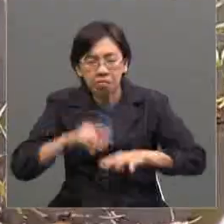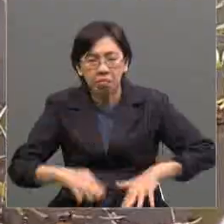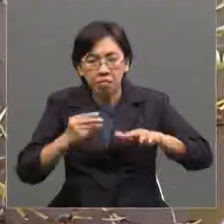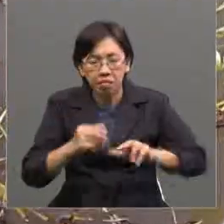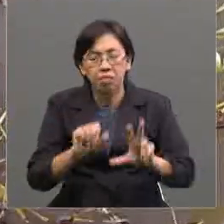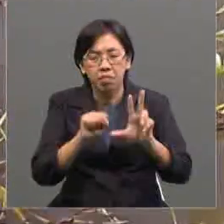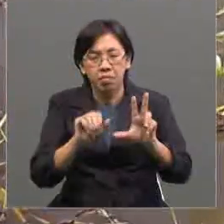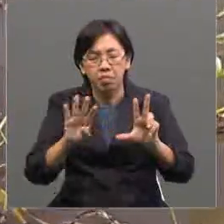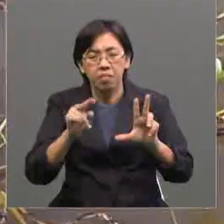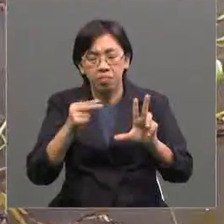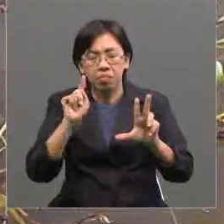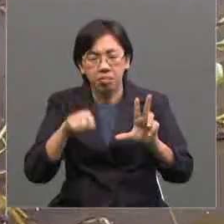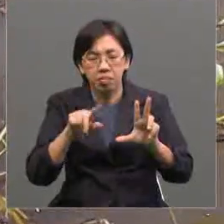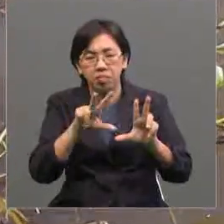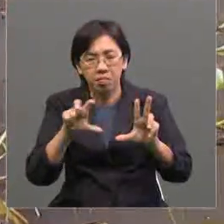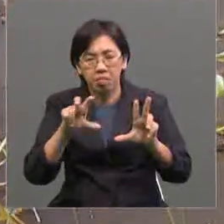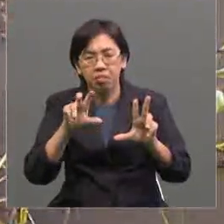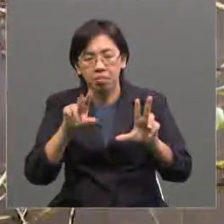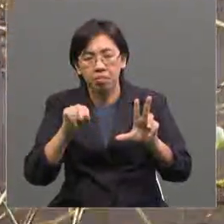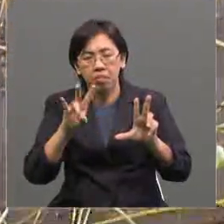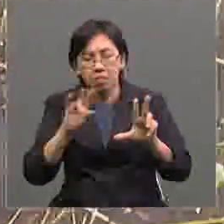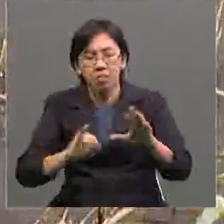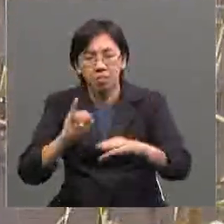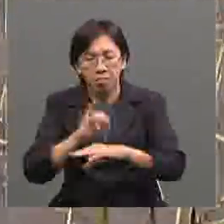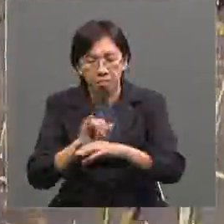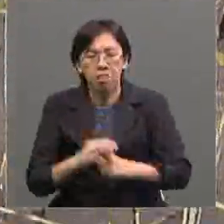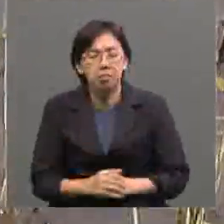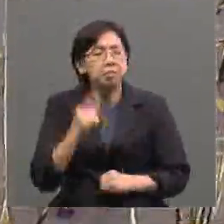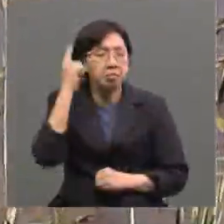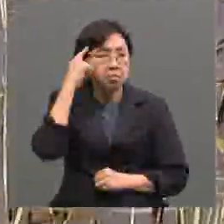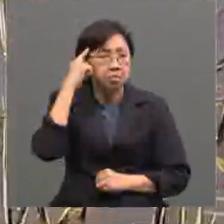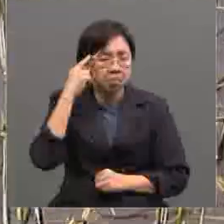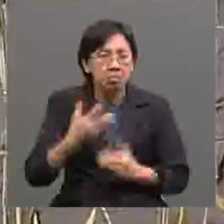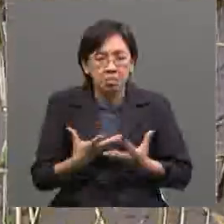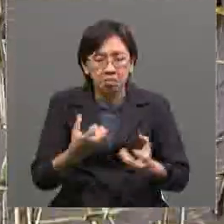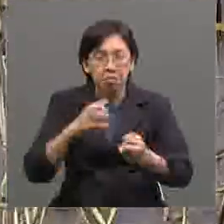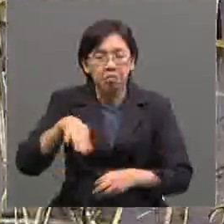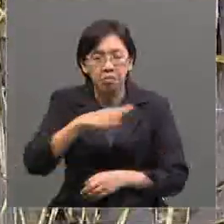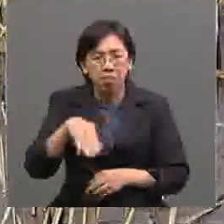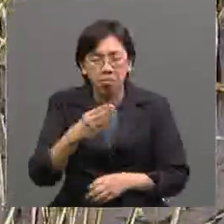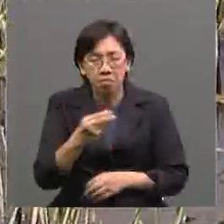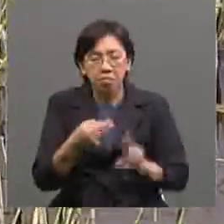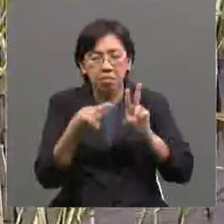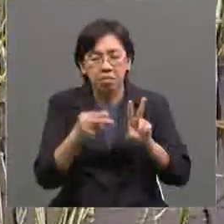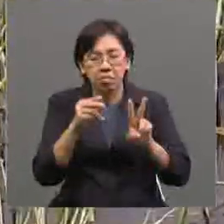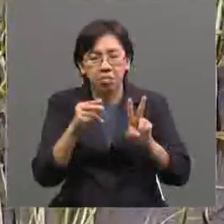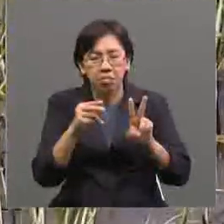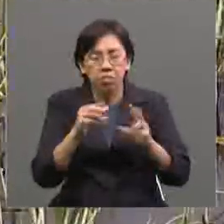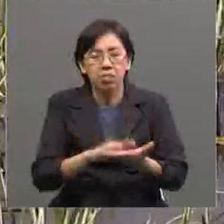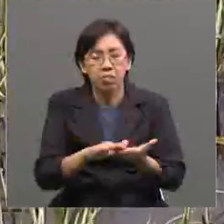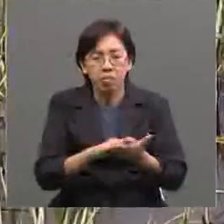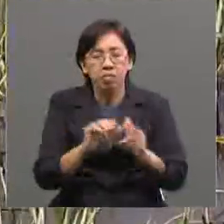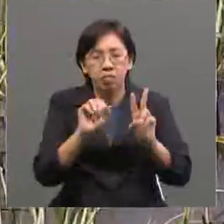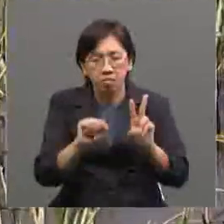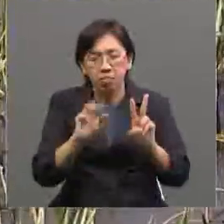ถึง34130 17ไร่คาดว่าพื้นที่เสียหายจะมากถึง 26,000ขอ